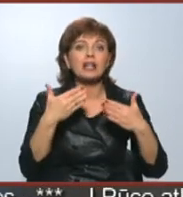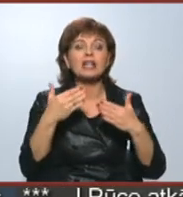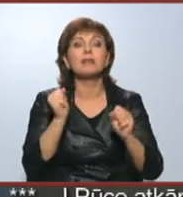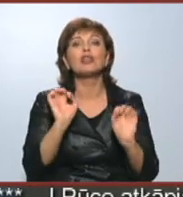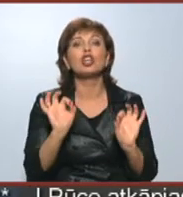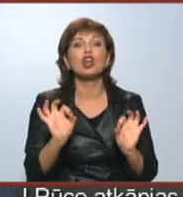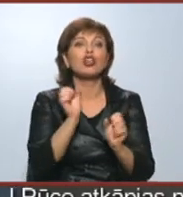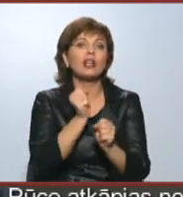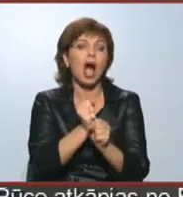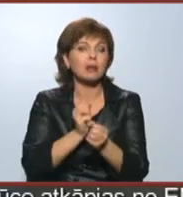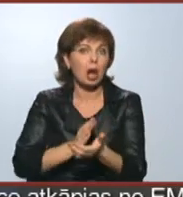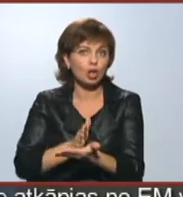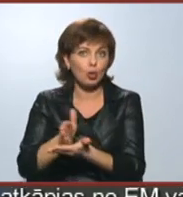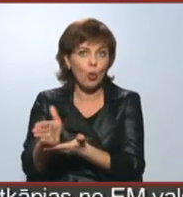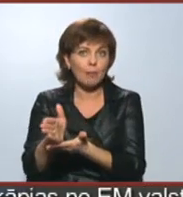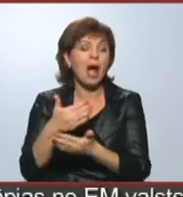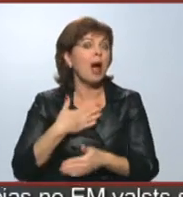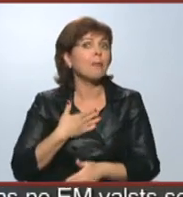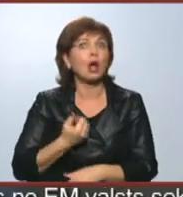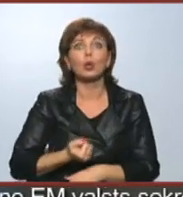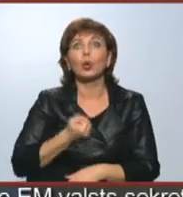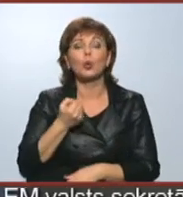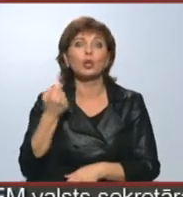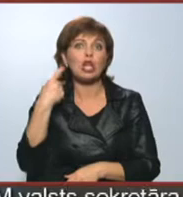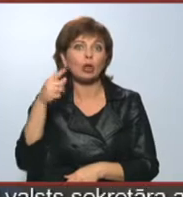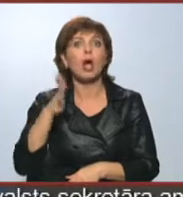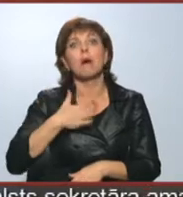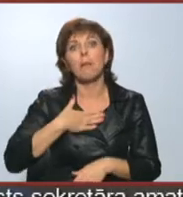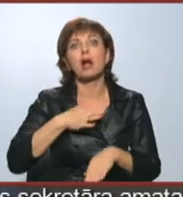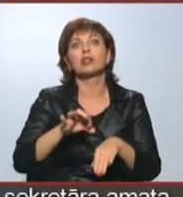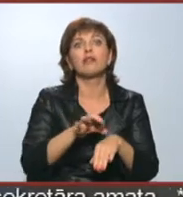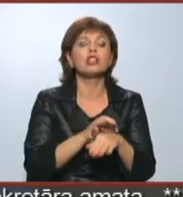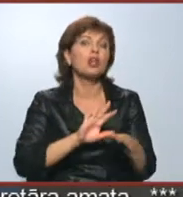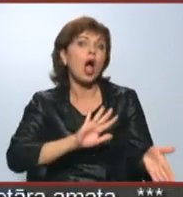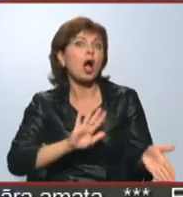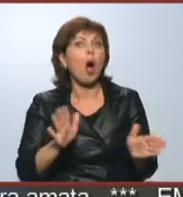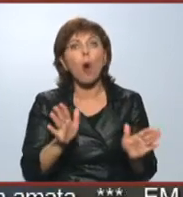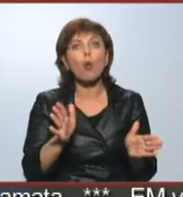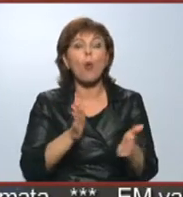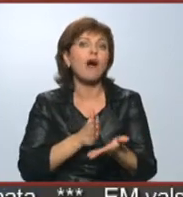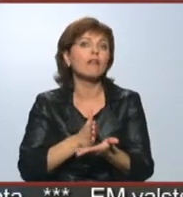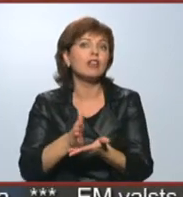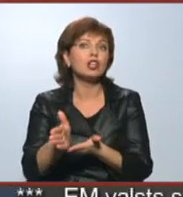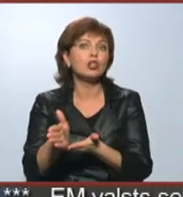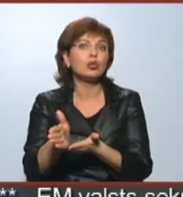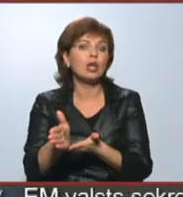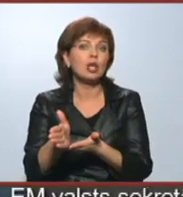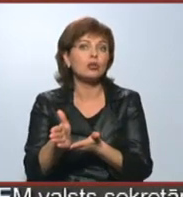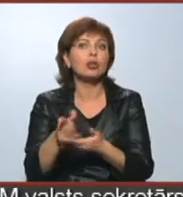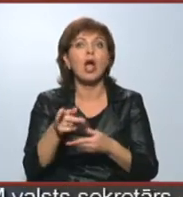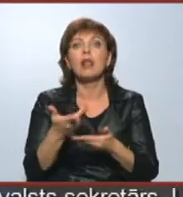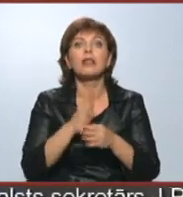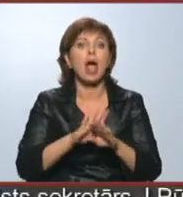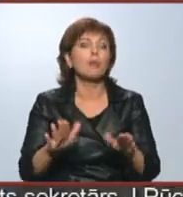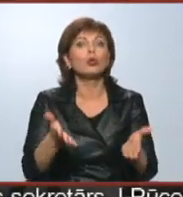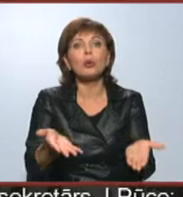jomā. Man grūti iedomāties, ka mans vīrs būtu varējis kaut ko virzīt tādu, kas nebūtu